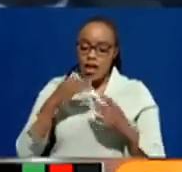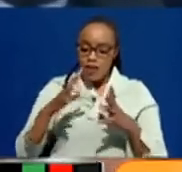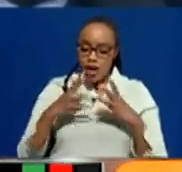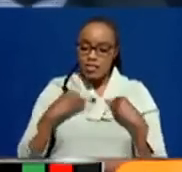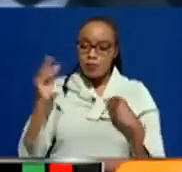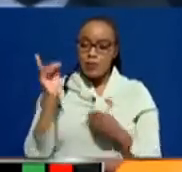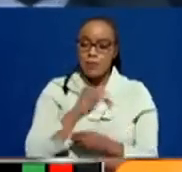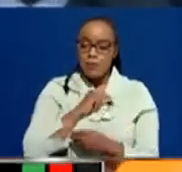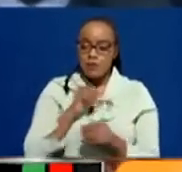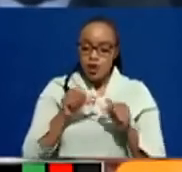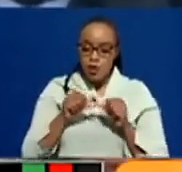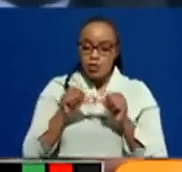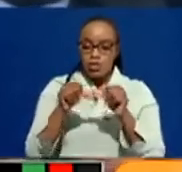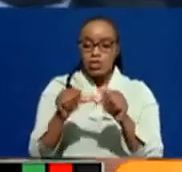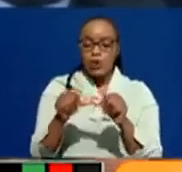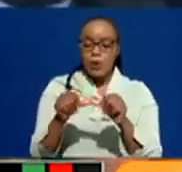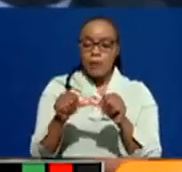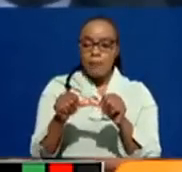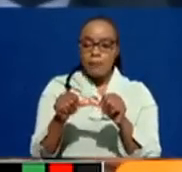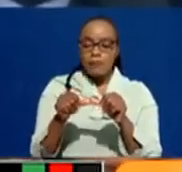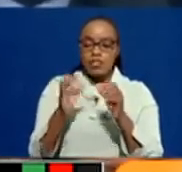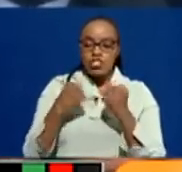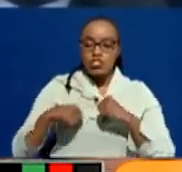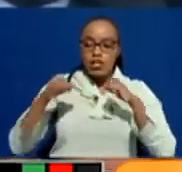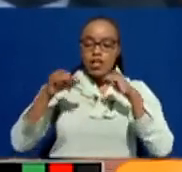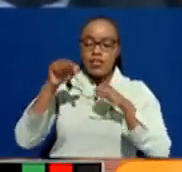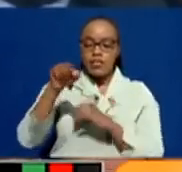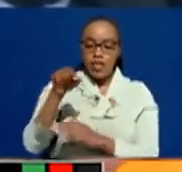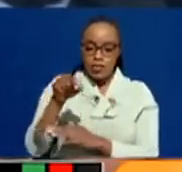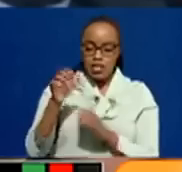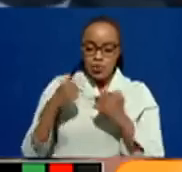agreed to continue chairing